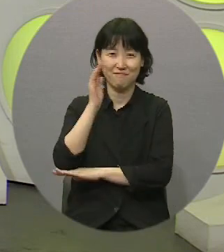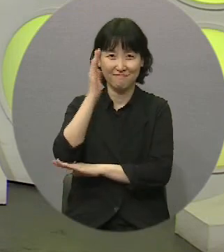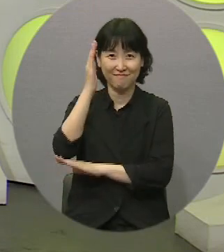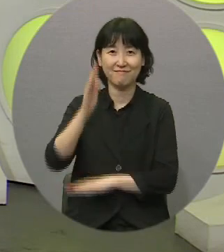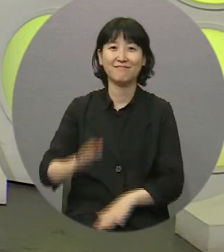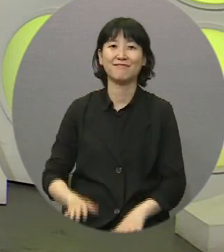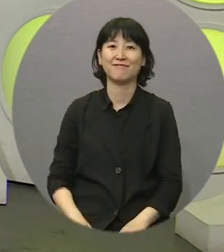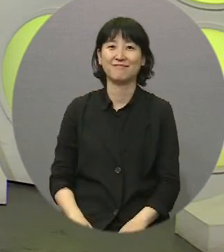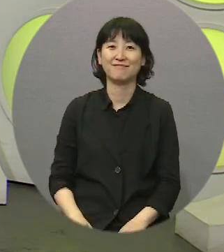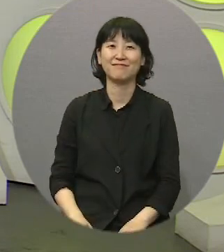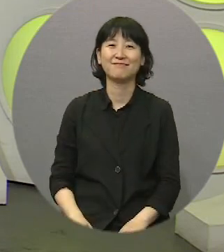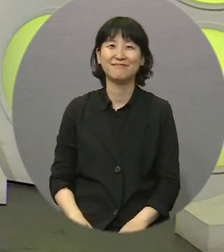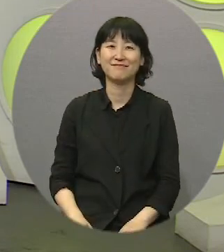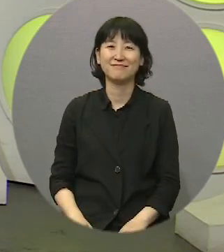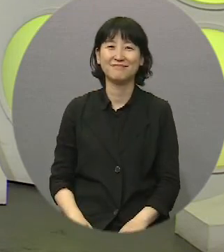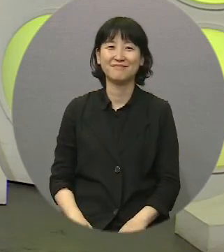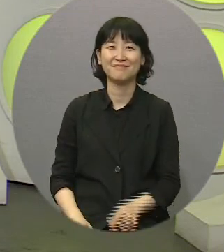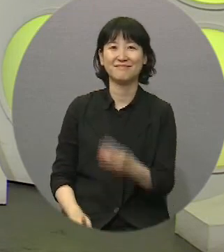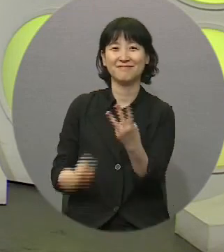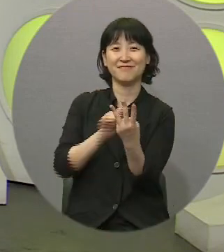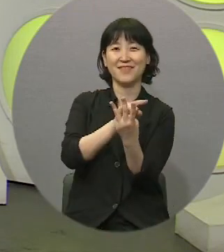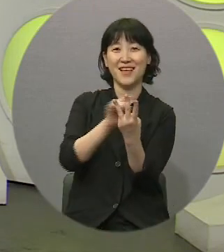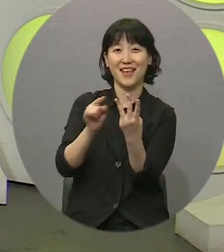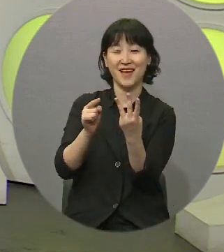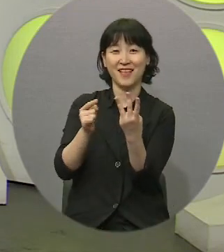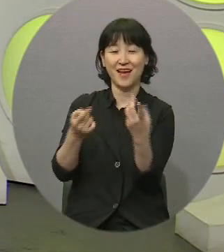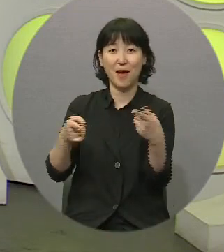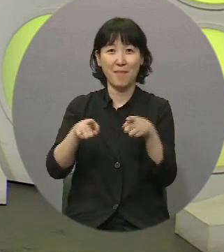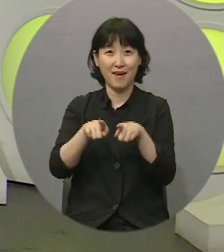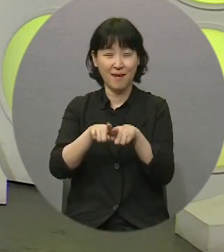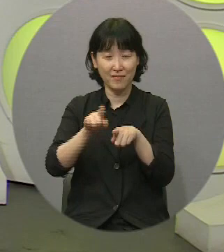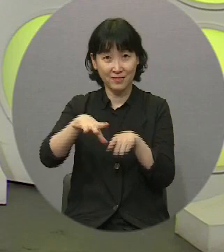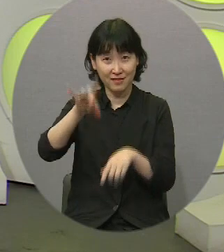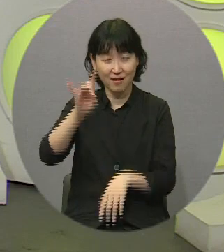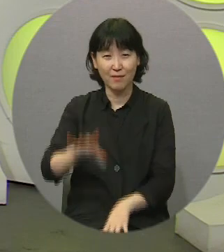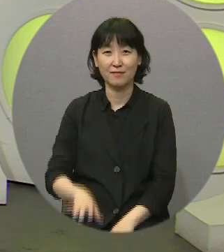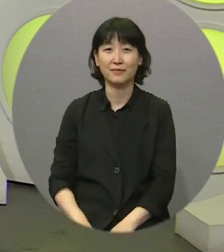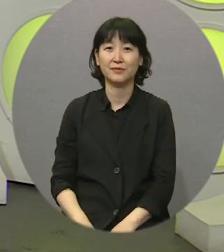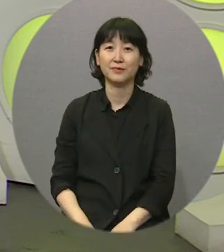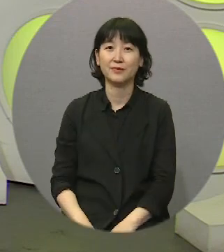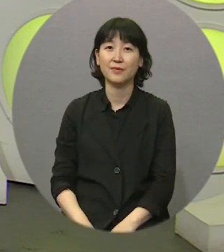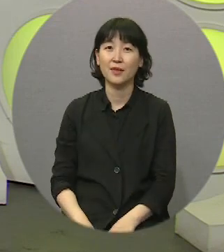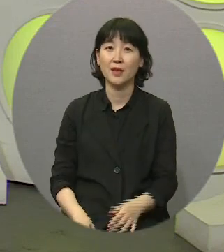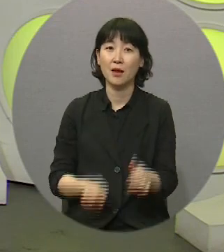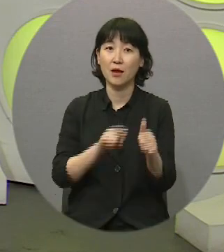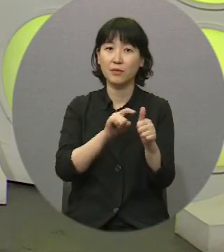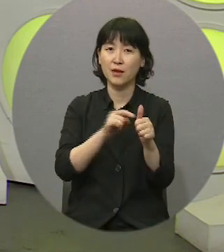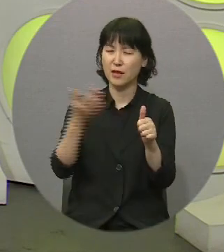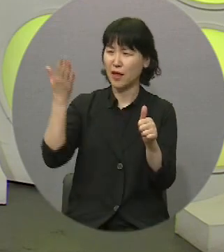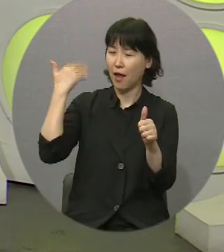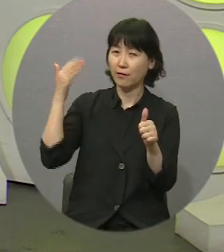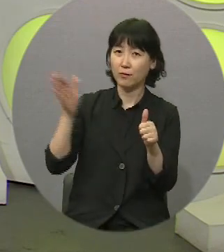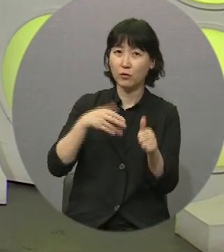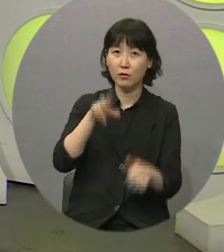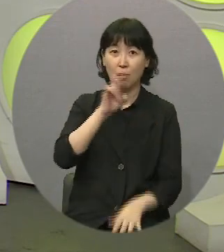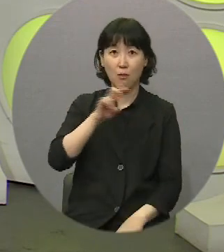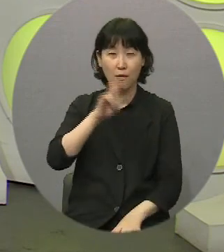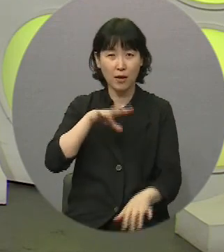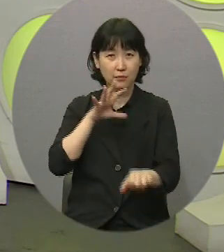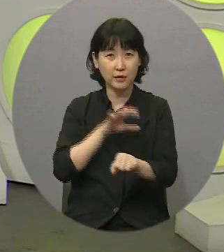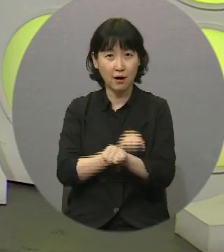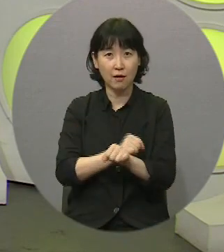이렇게 쓰리샷은 처음이에요. 김지민 씨는 뭐 네. 요즘 뭐 예전에도 노래 잘하고 진행도 잘하지만